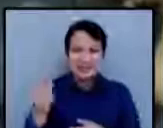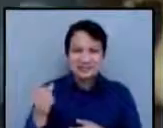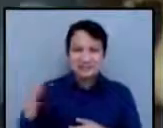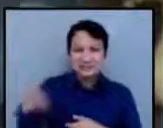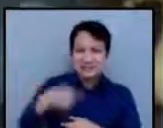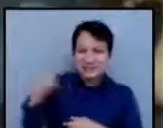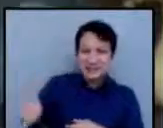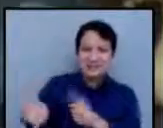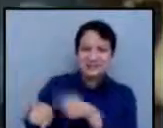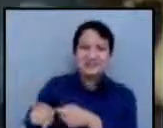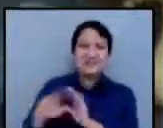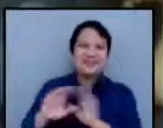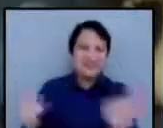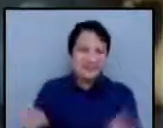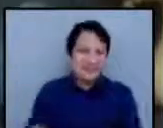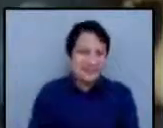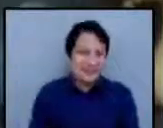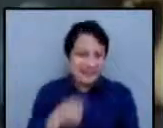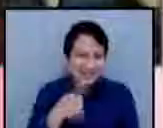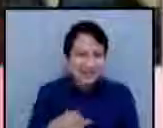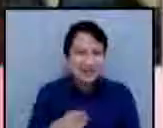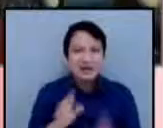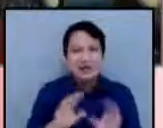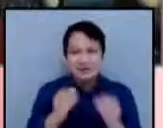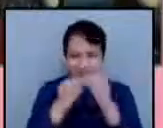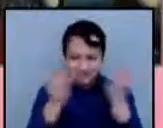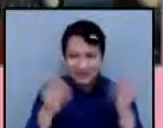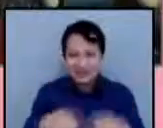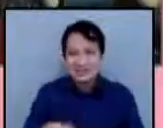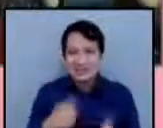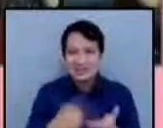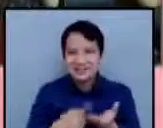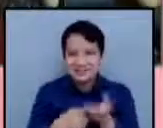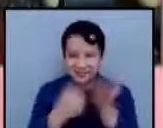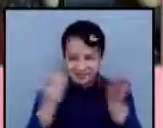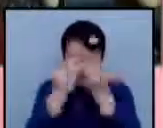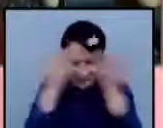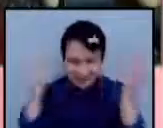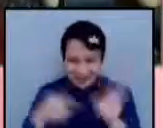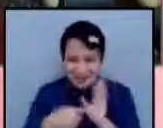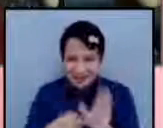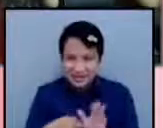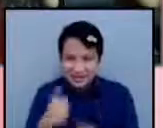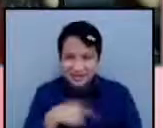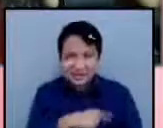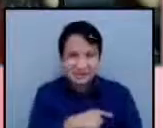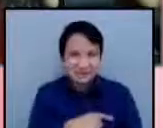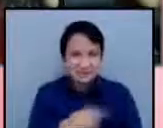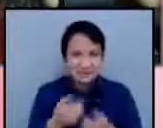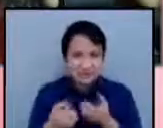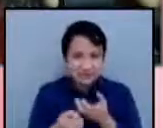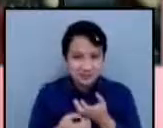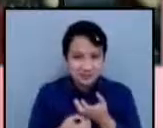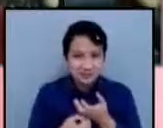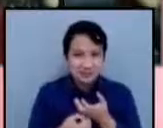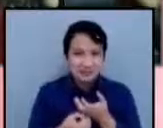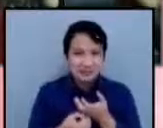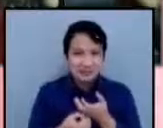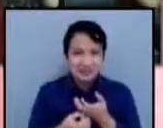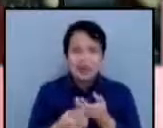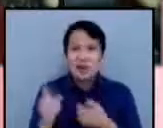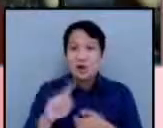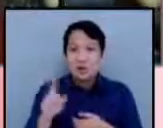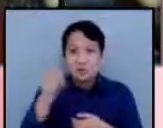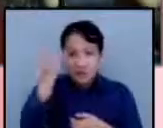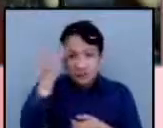Ano ba itong mga tanong na to? Eh, dapat usapang lutuan to eh. Anyway, siya niluluto natin ngayon eh. Ano naman ang